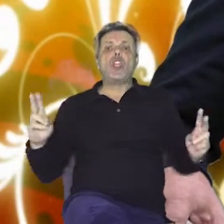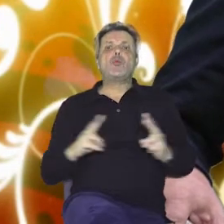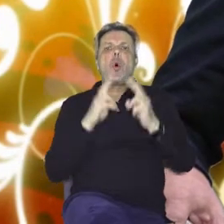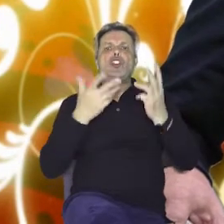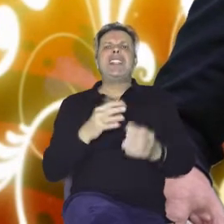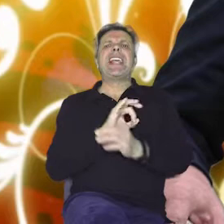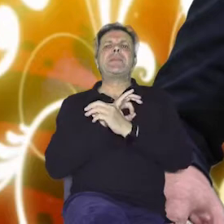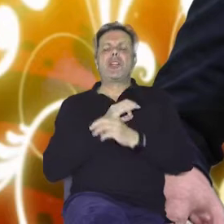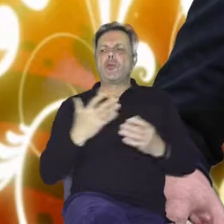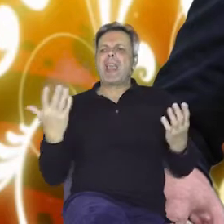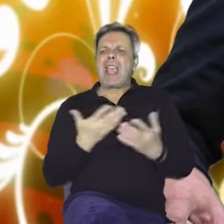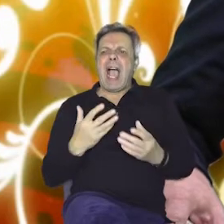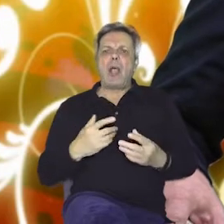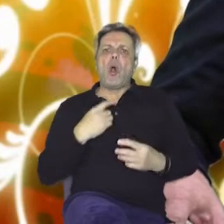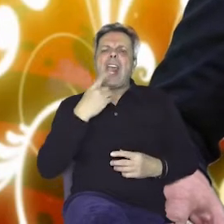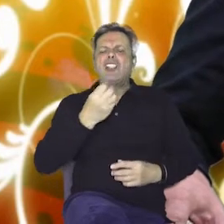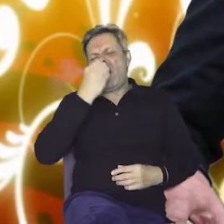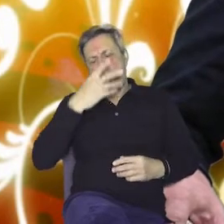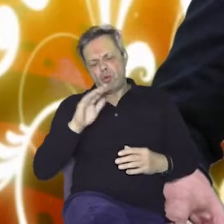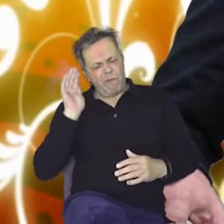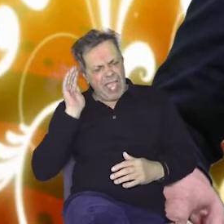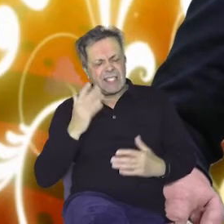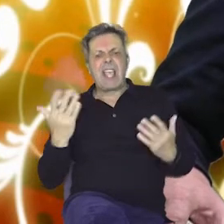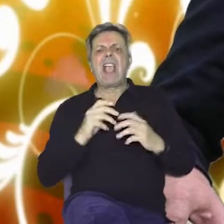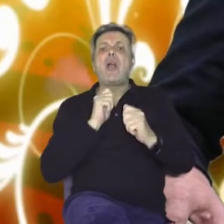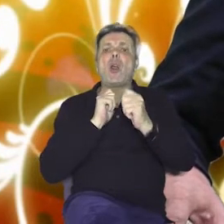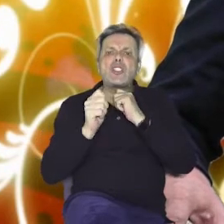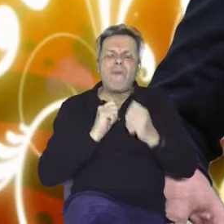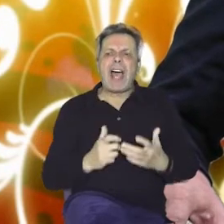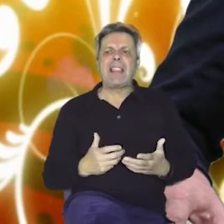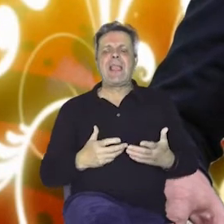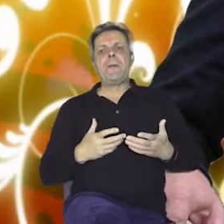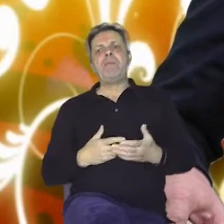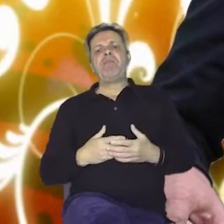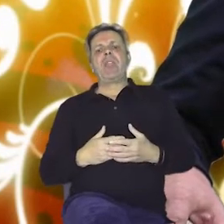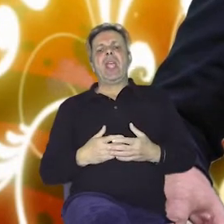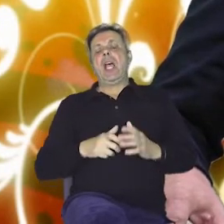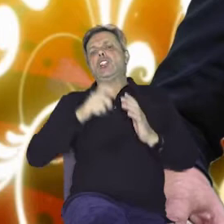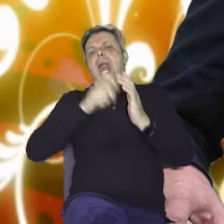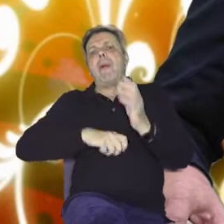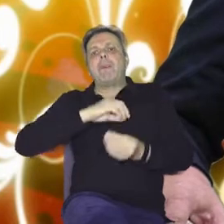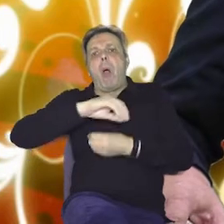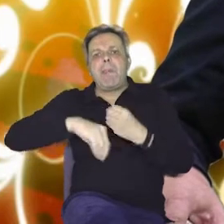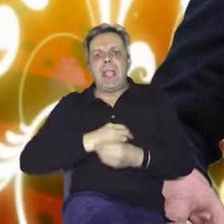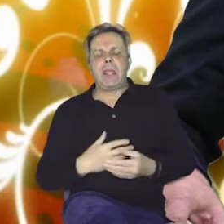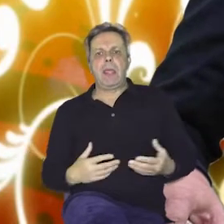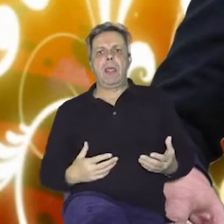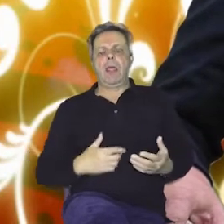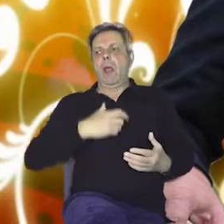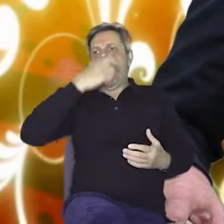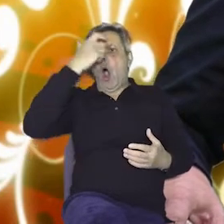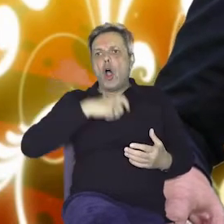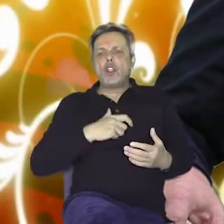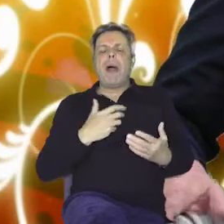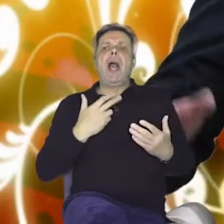smrću, kako saopćiti lošu vijest, kako razgovarati sa članovima obitelji osoba